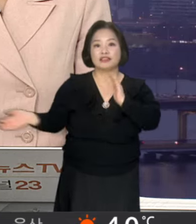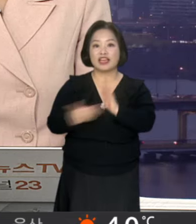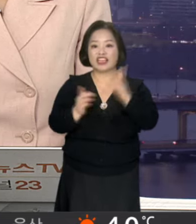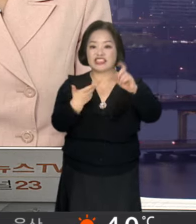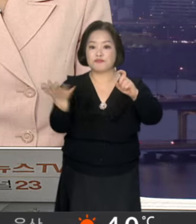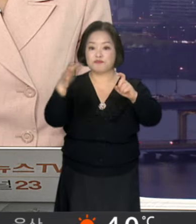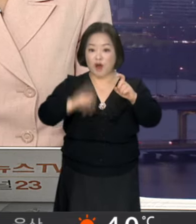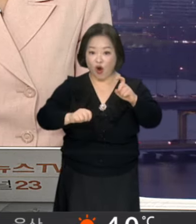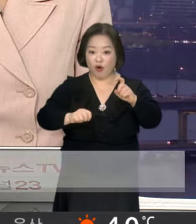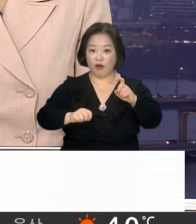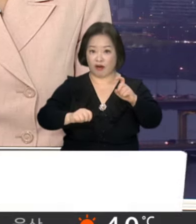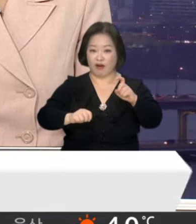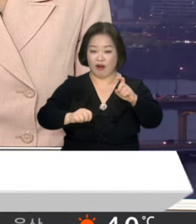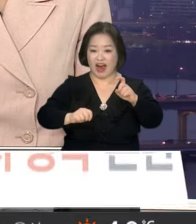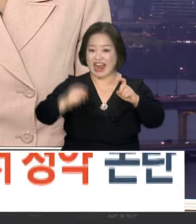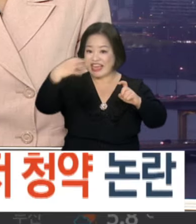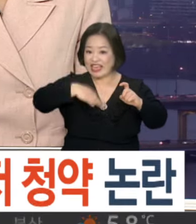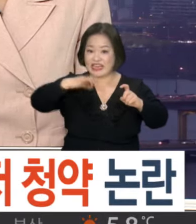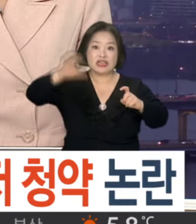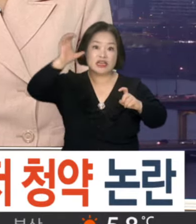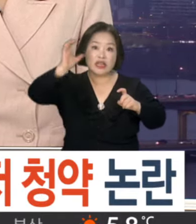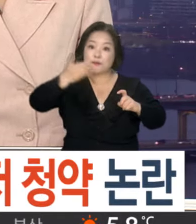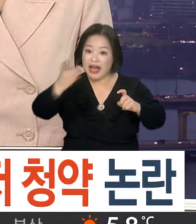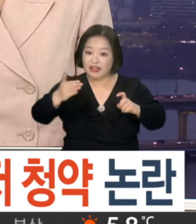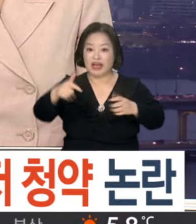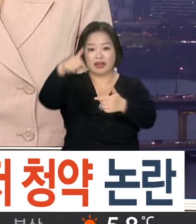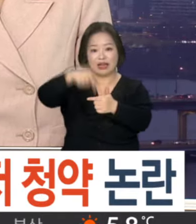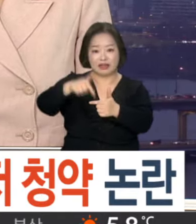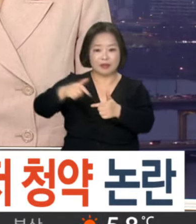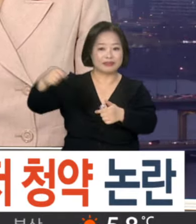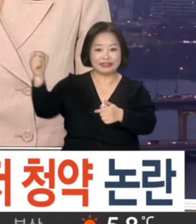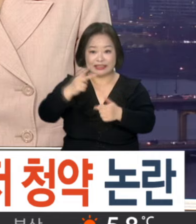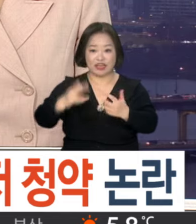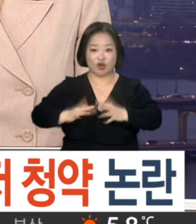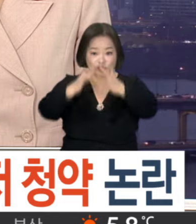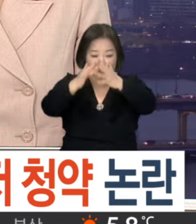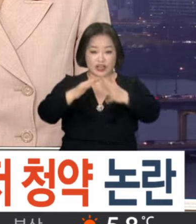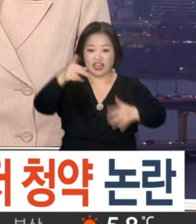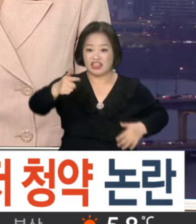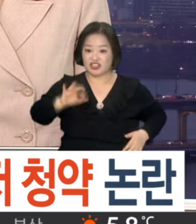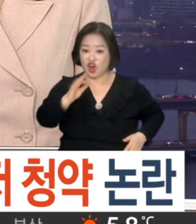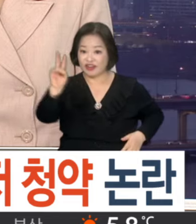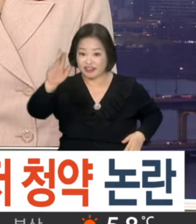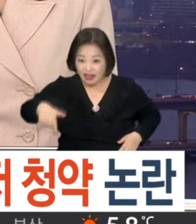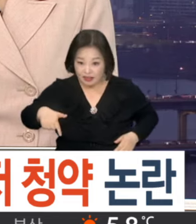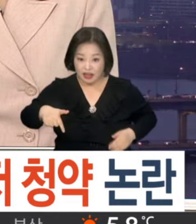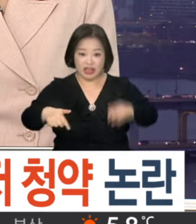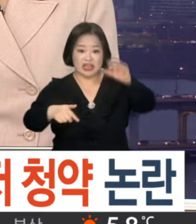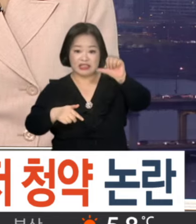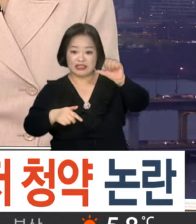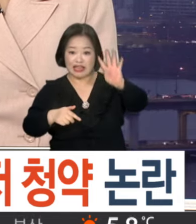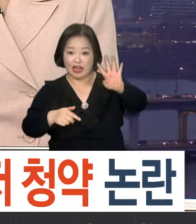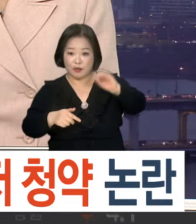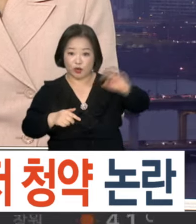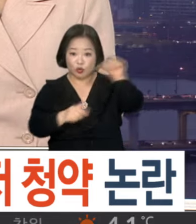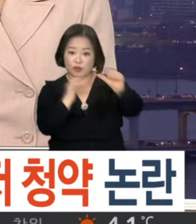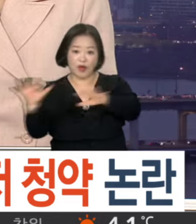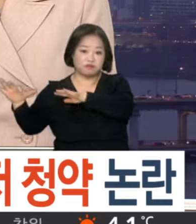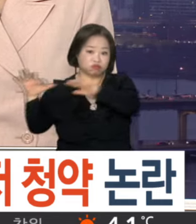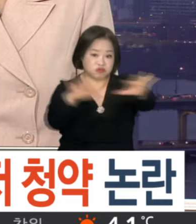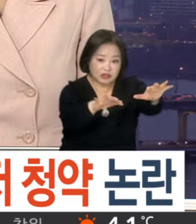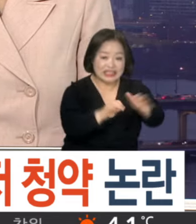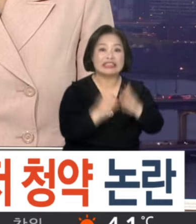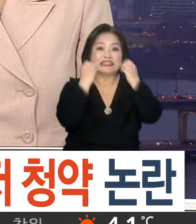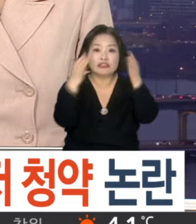아 최대 10억원의 시세 차익을 기대할 수 있는 강남 재건축 아파트 청약에 4 5천명 가량이 몰렸습니다네 그중